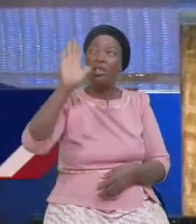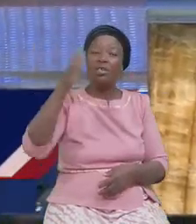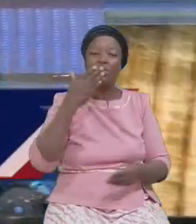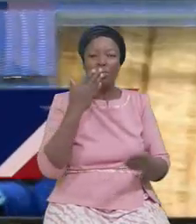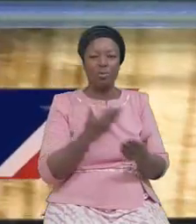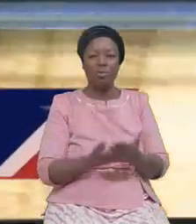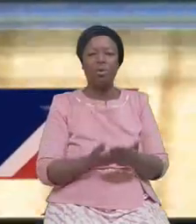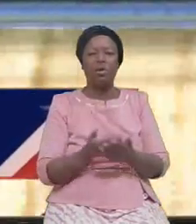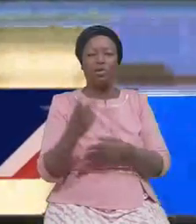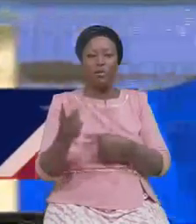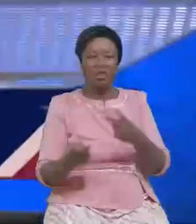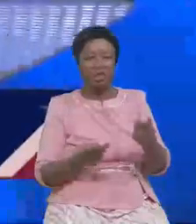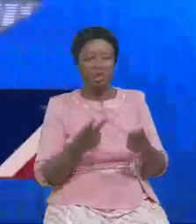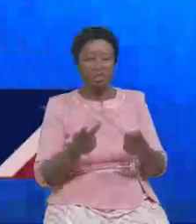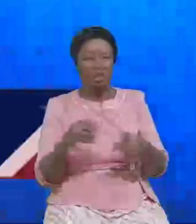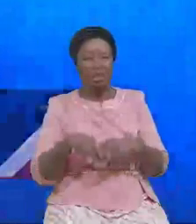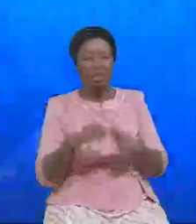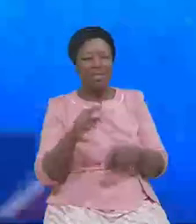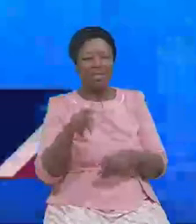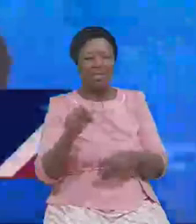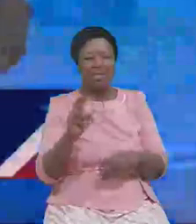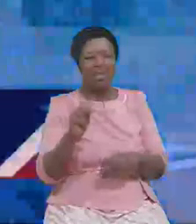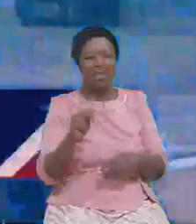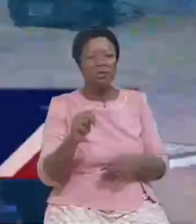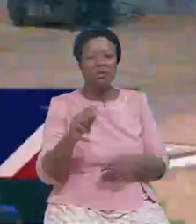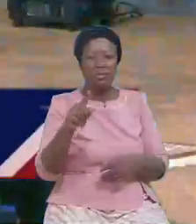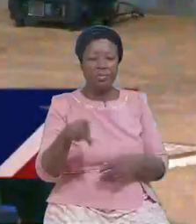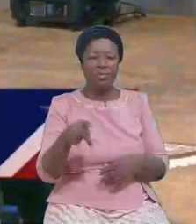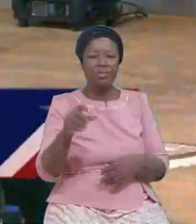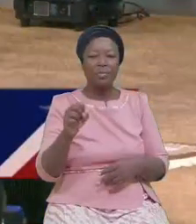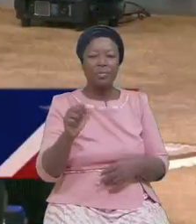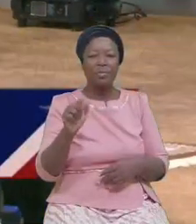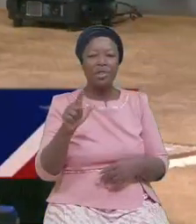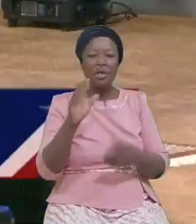Psaume 106, le verset 1. Psaume 106, verset 1.